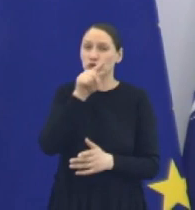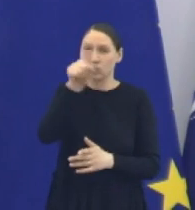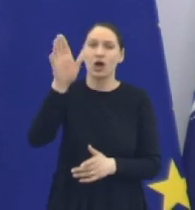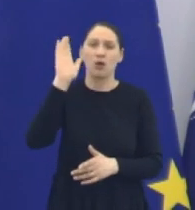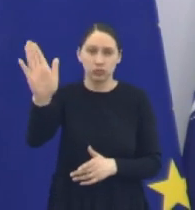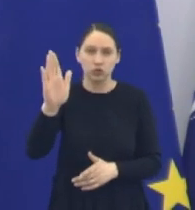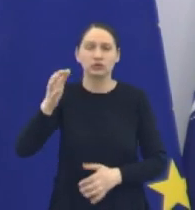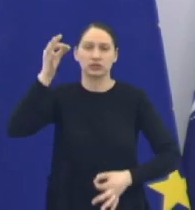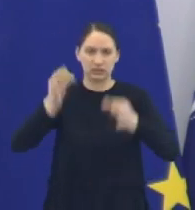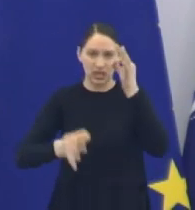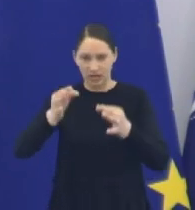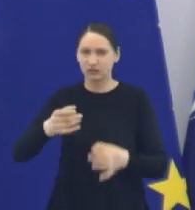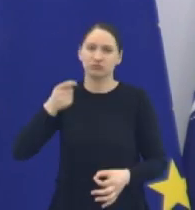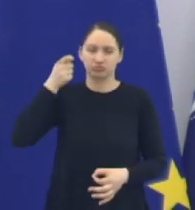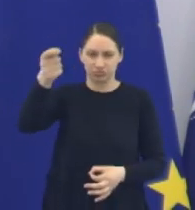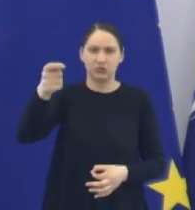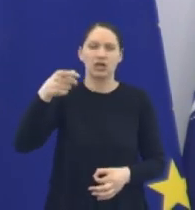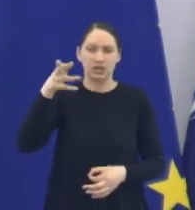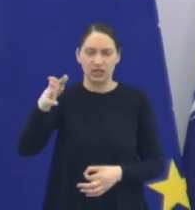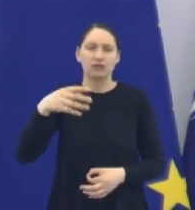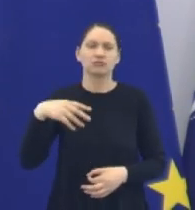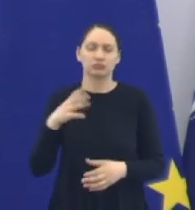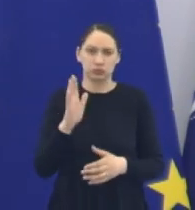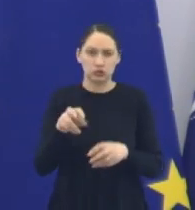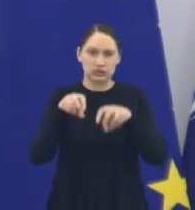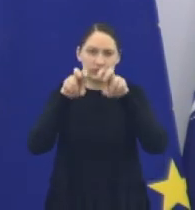ant tų suolų, ant kurių turi sėdėti.